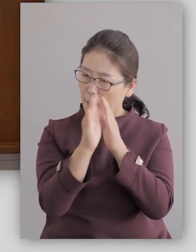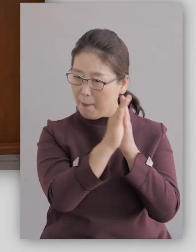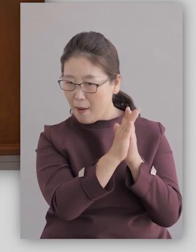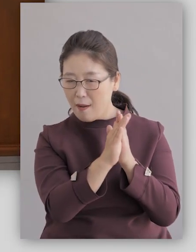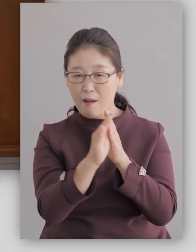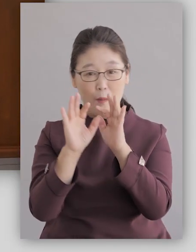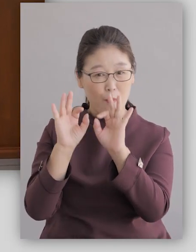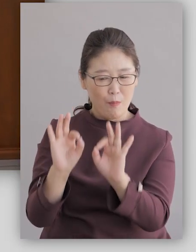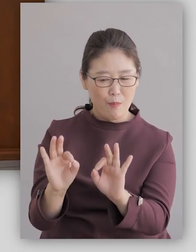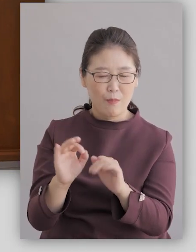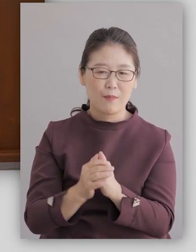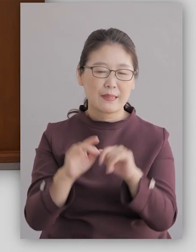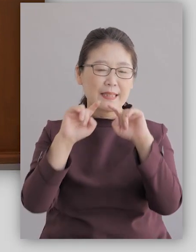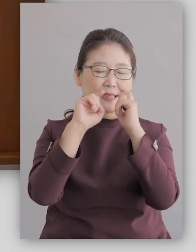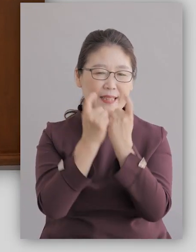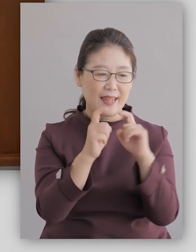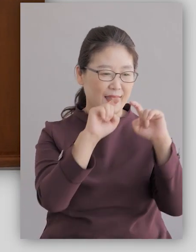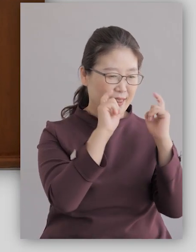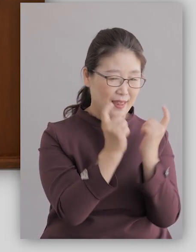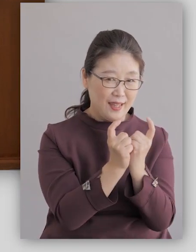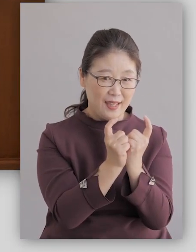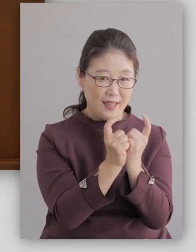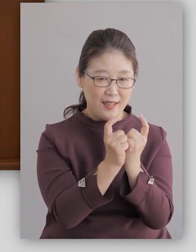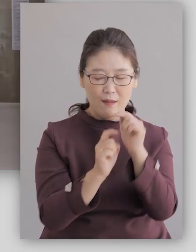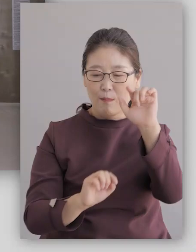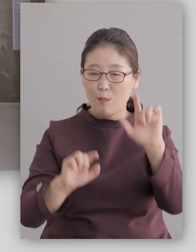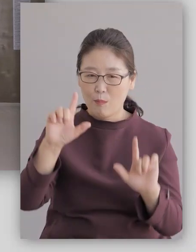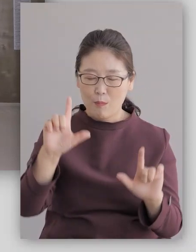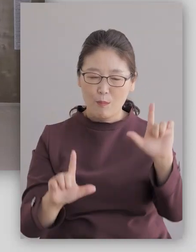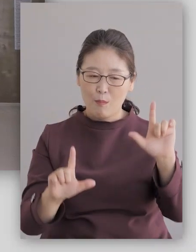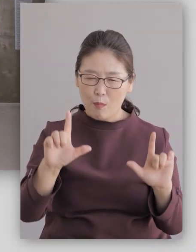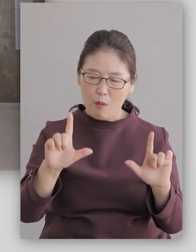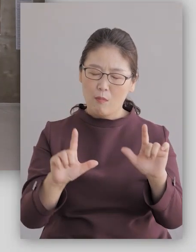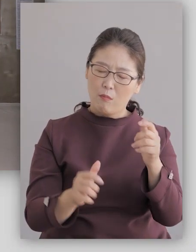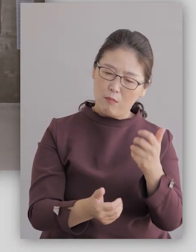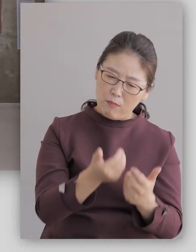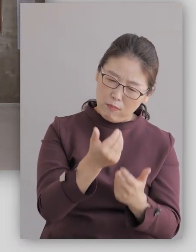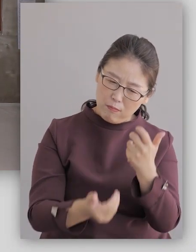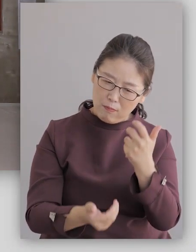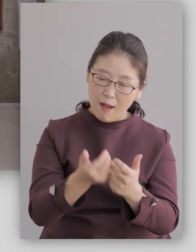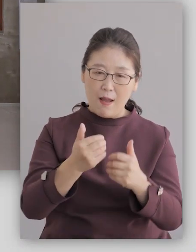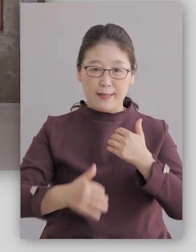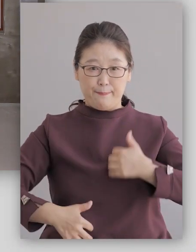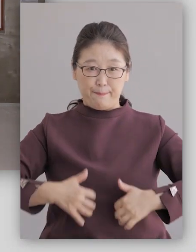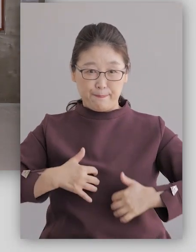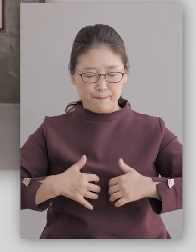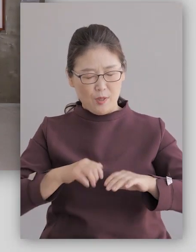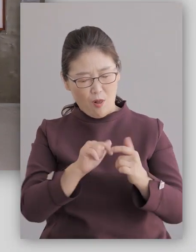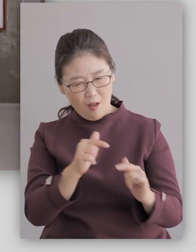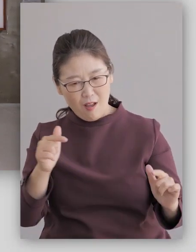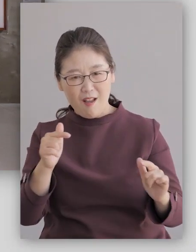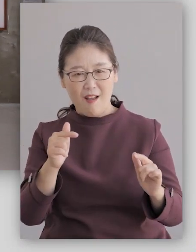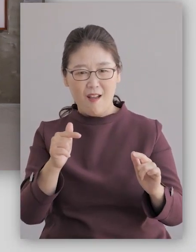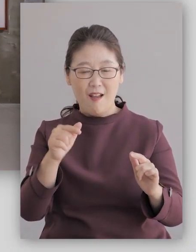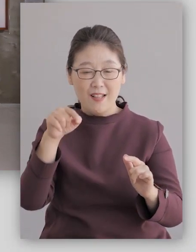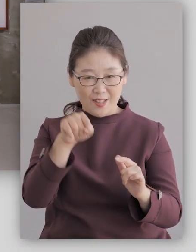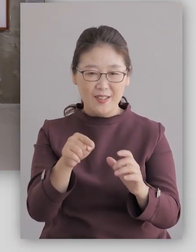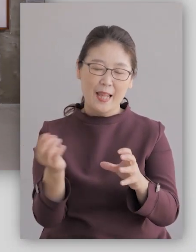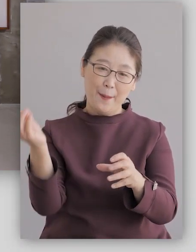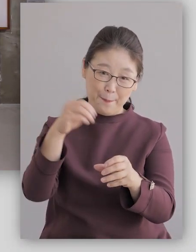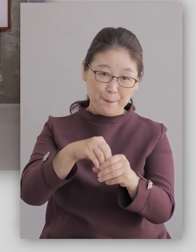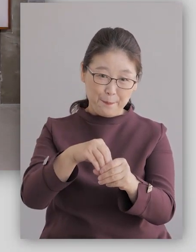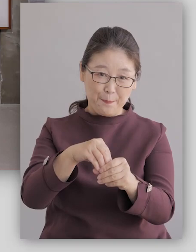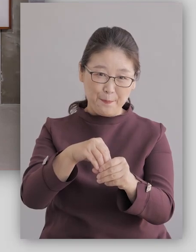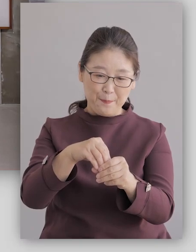그것을 이루는 개개인의 모습과 그다음 갈등과 기쁨 모든 것들을 좀 중요하게